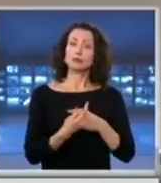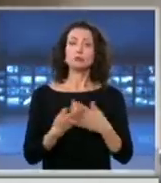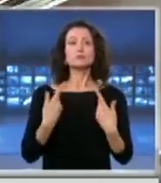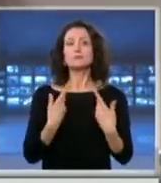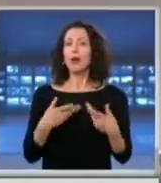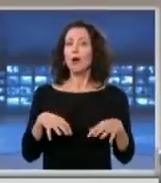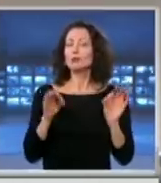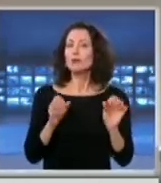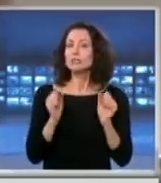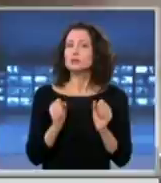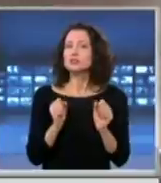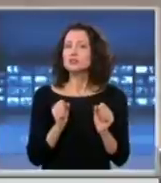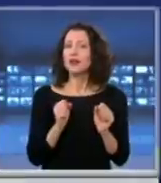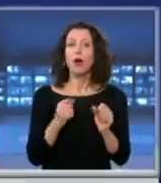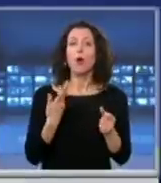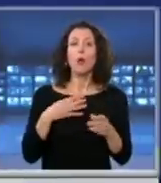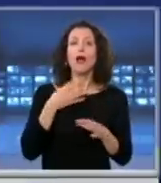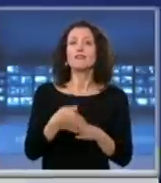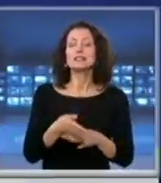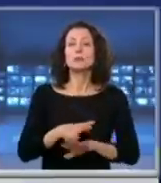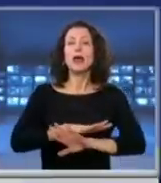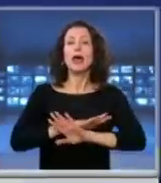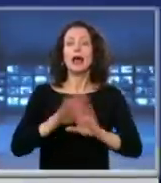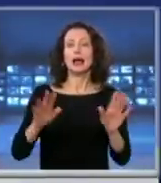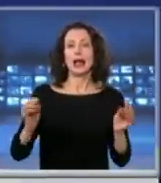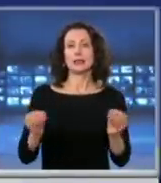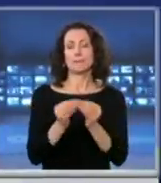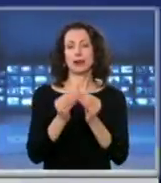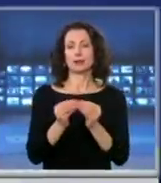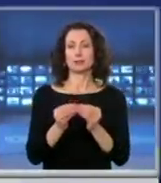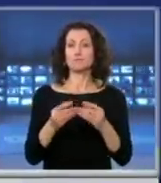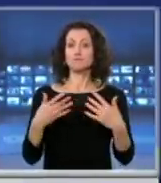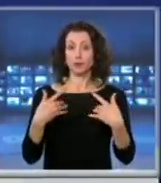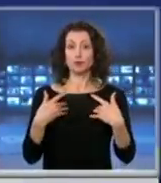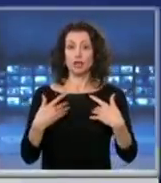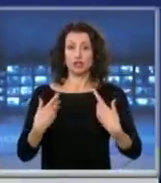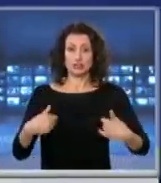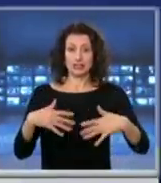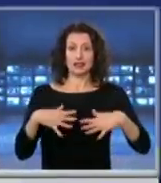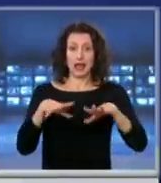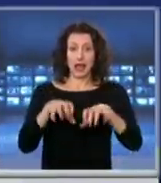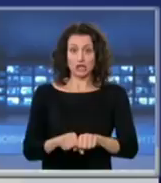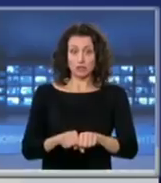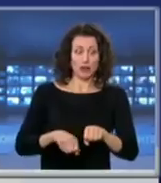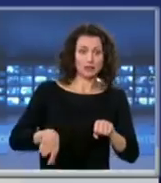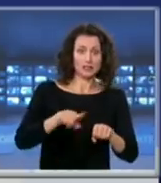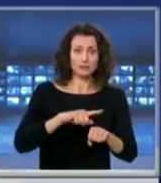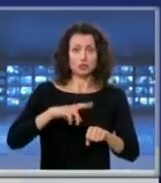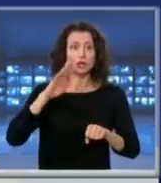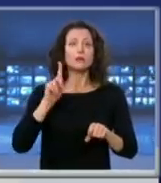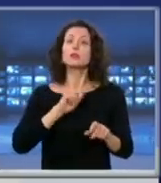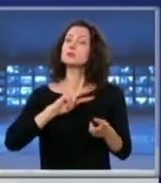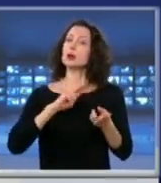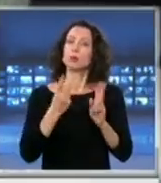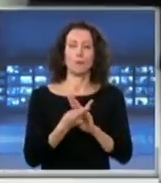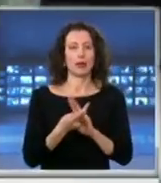отново става краят на април. Ангажиментите от наша страна и от страна на нашите партньори са непроменени